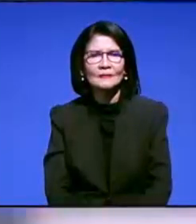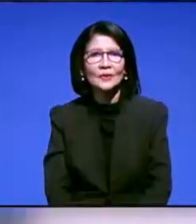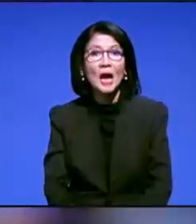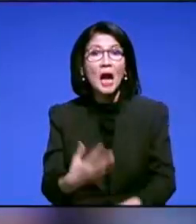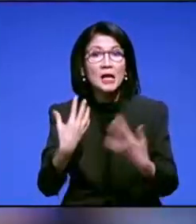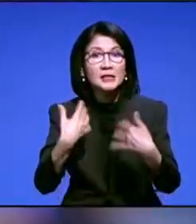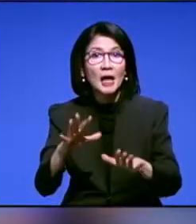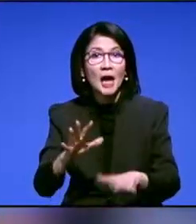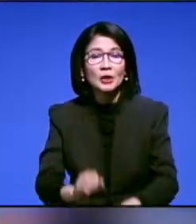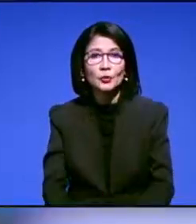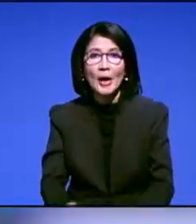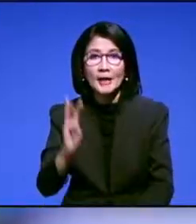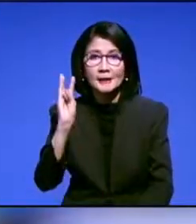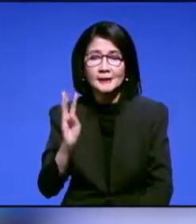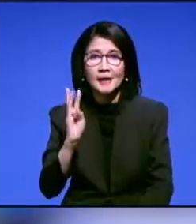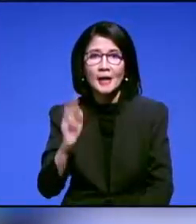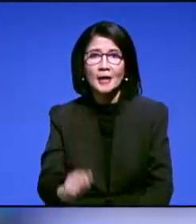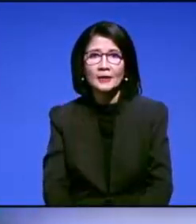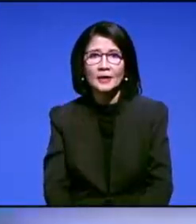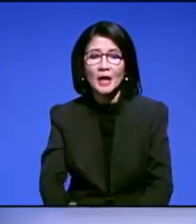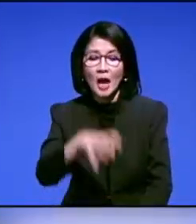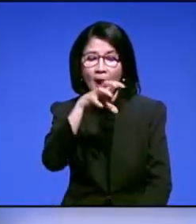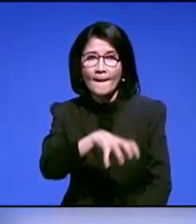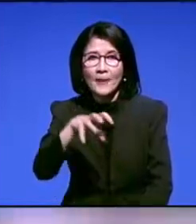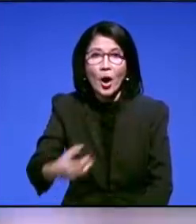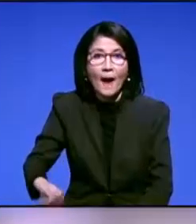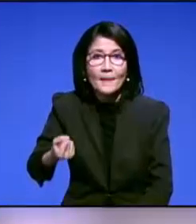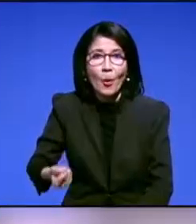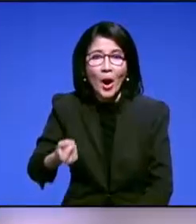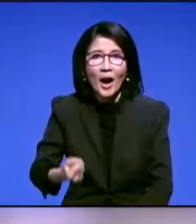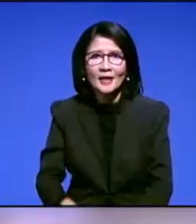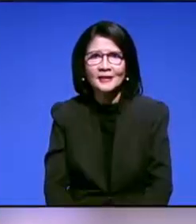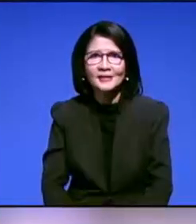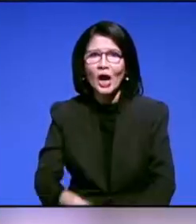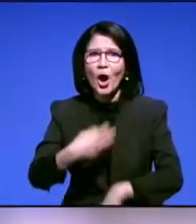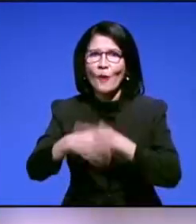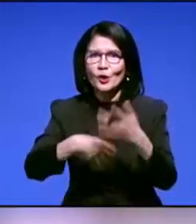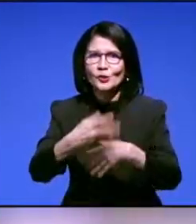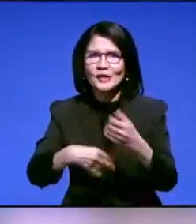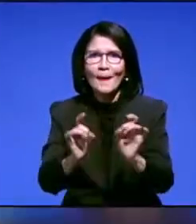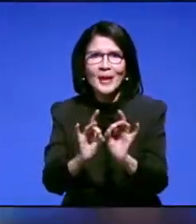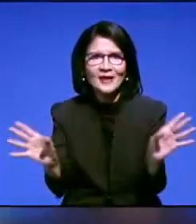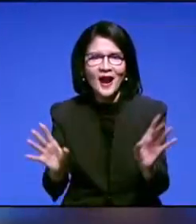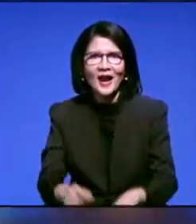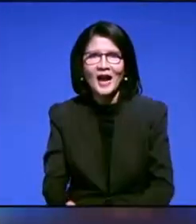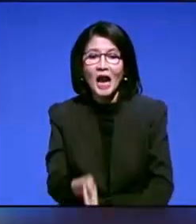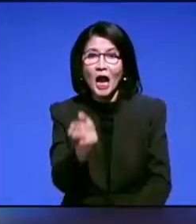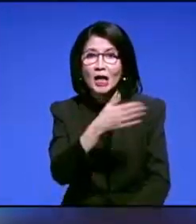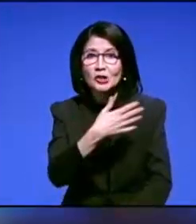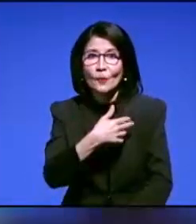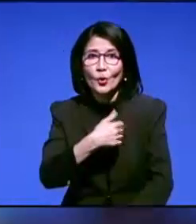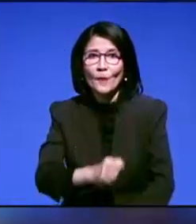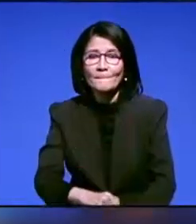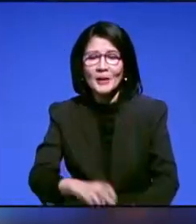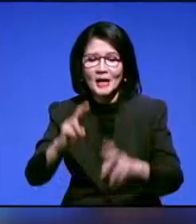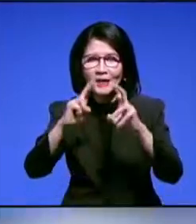Setelah itu, kami harus menyisir barang bawaan kabin dan juga penumpang. Prosedurnya sedikit berbeda. Sebelum diperiksa dengan mesin